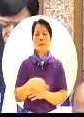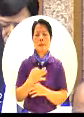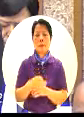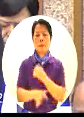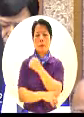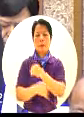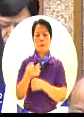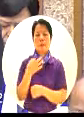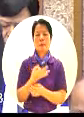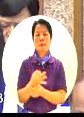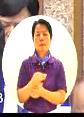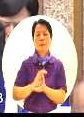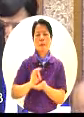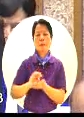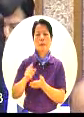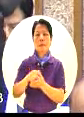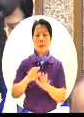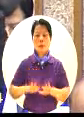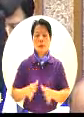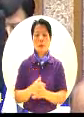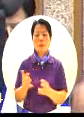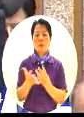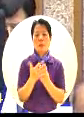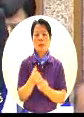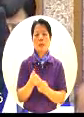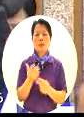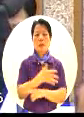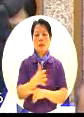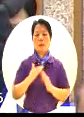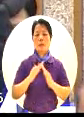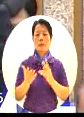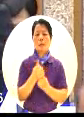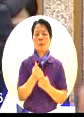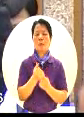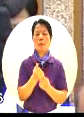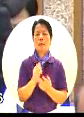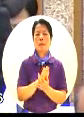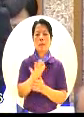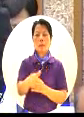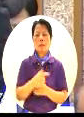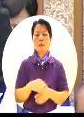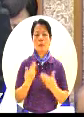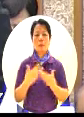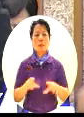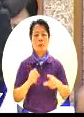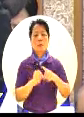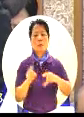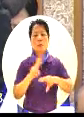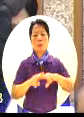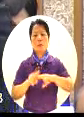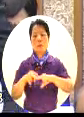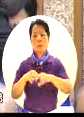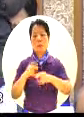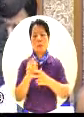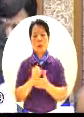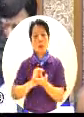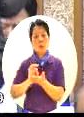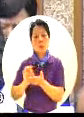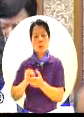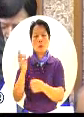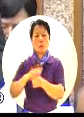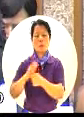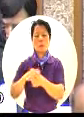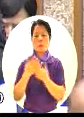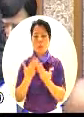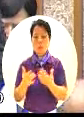基本运作，以及我们其实在县市合并之后这么广大这个公共建设支出的这个需求齁，要维持这个规